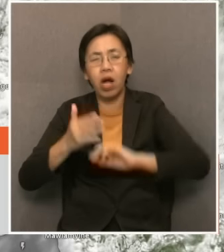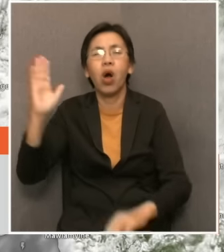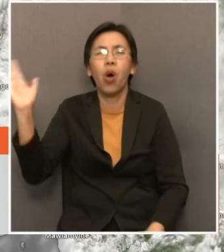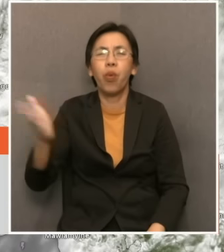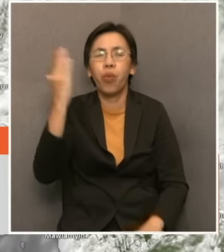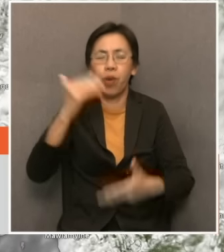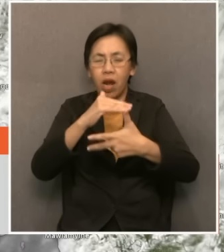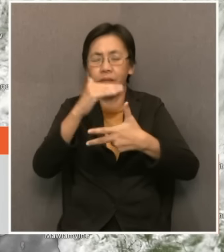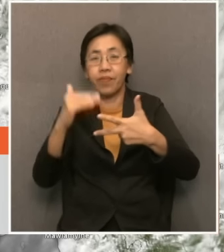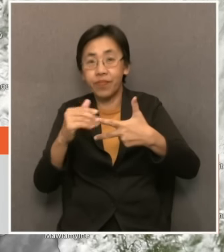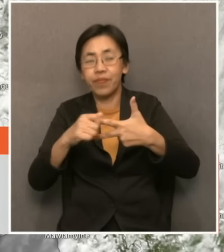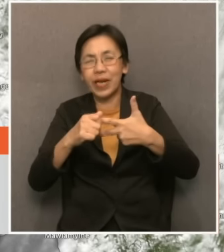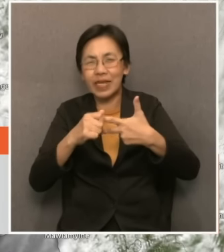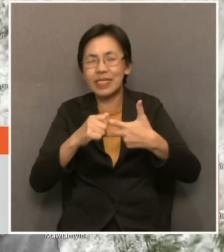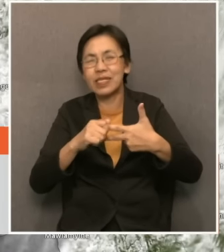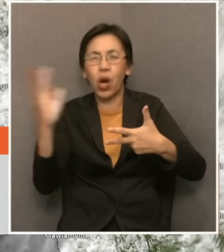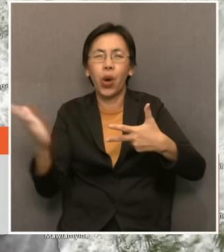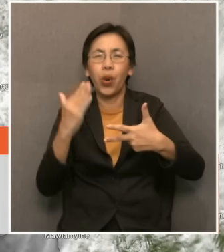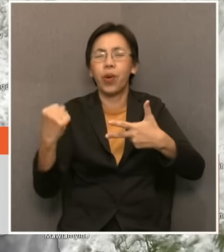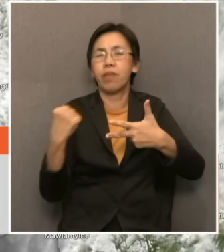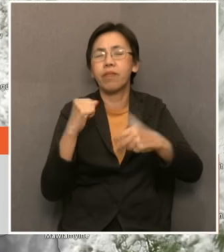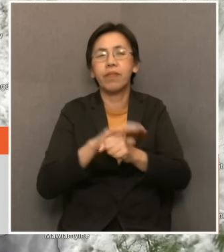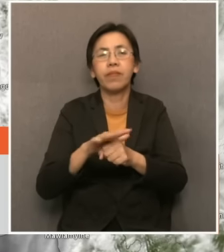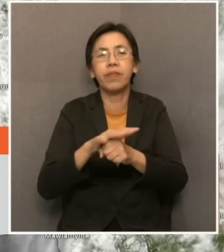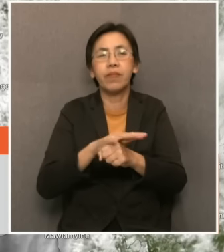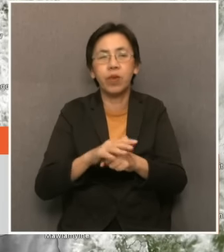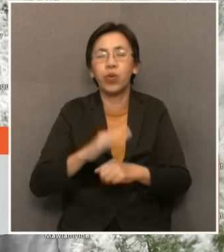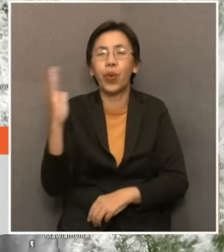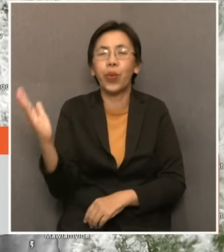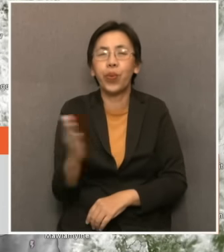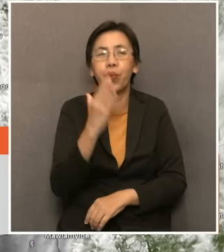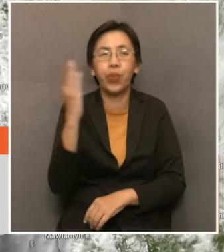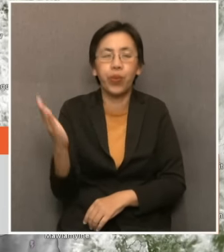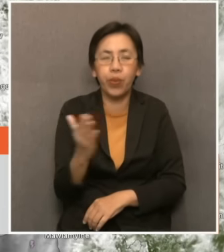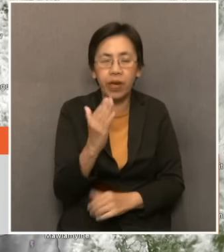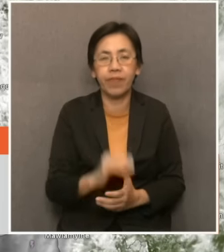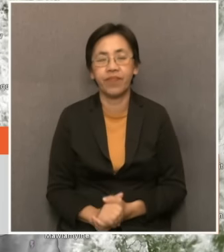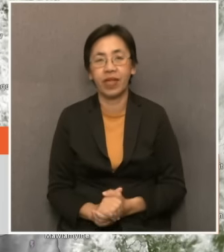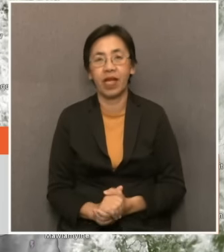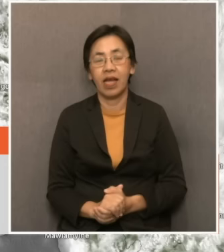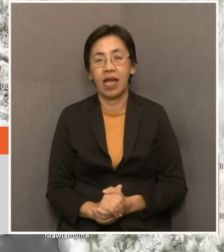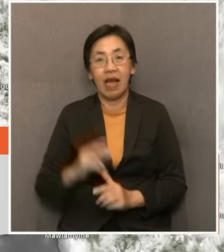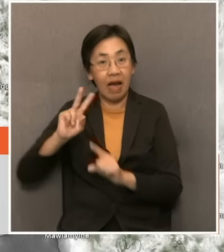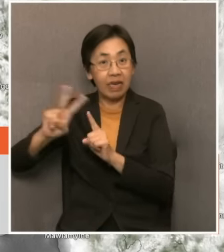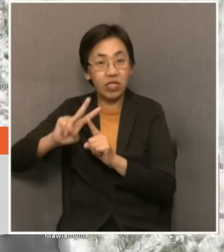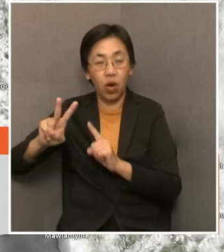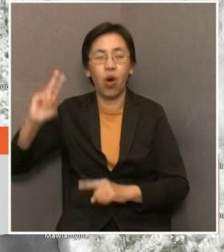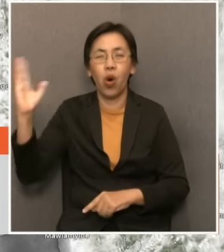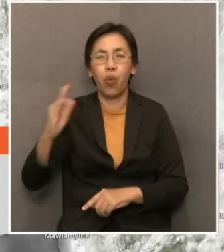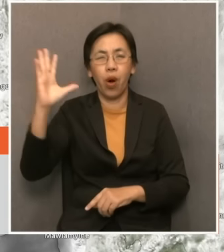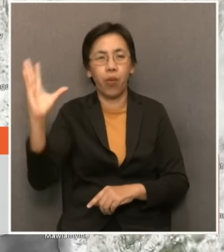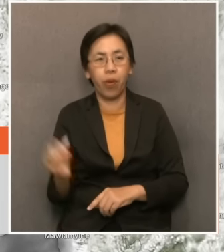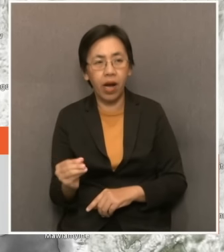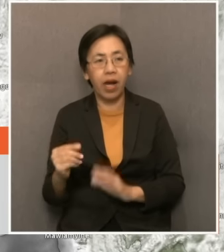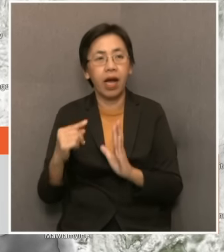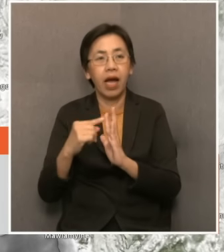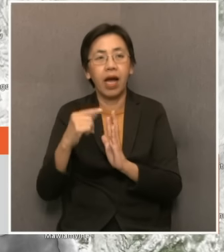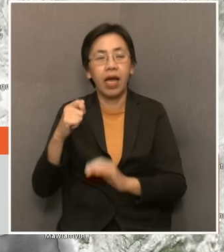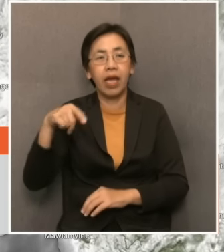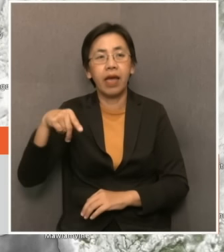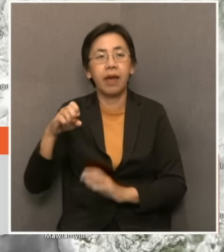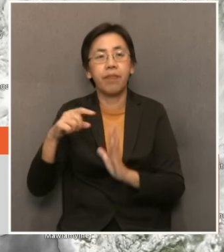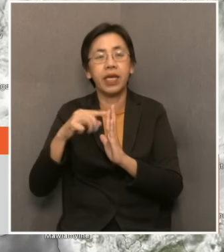deessแล้วก็หย่อมความกดอากาศต่ำกำลังแรงในระยะต่อไปส่วนพายุอีกลูกนึงครับเป็นพายุโซนร้อนเอเียบริเวณ